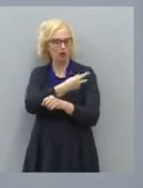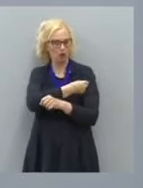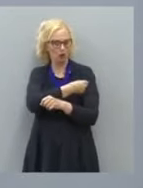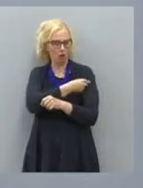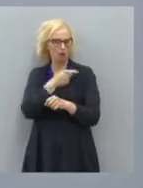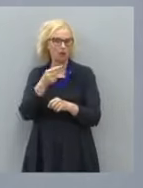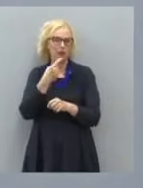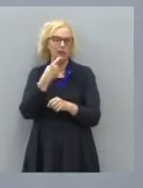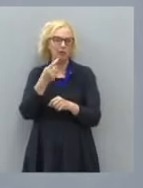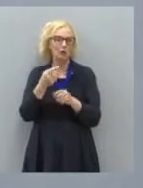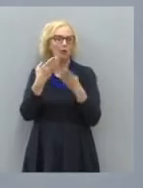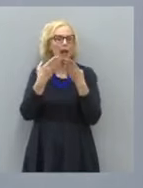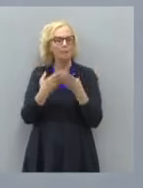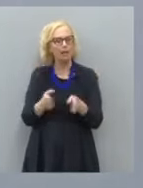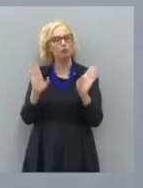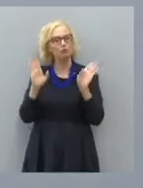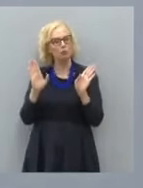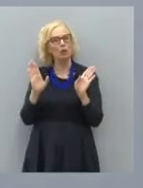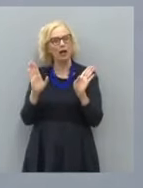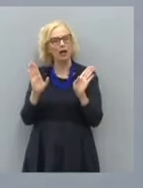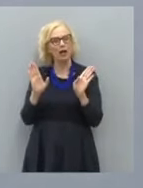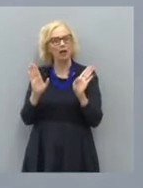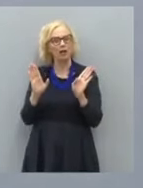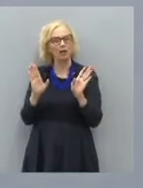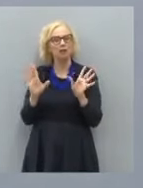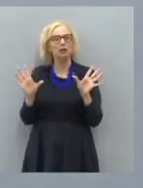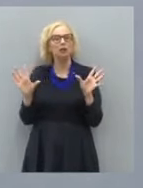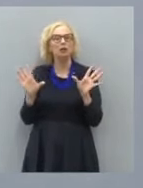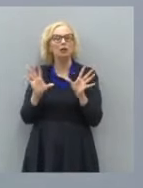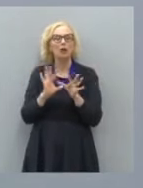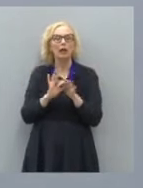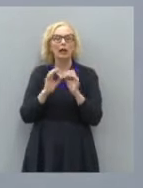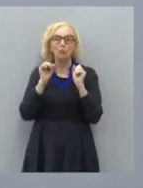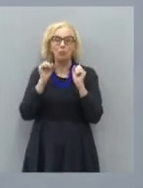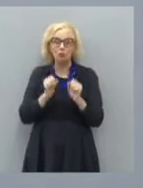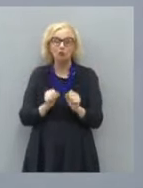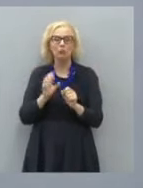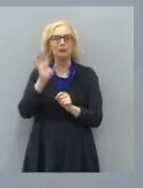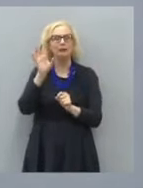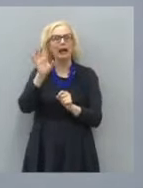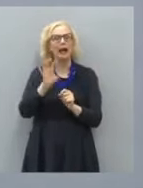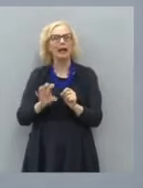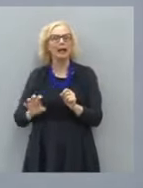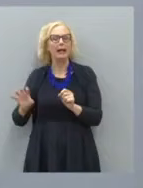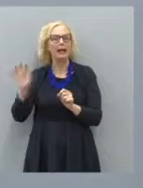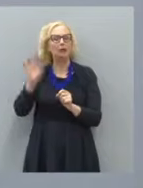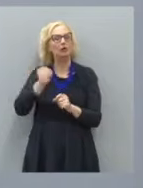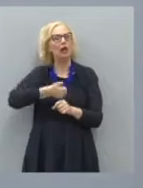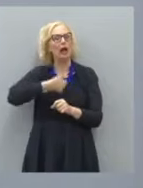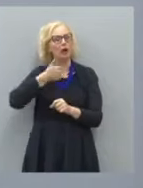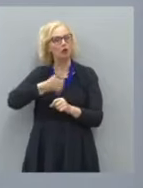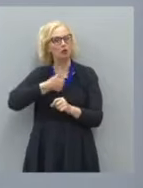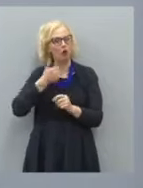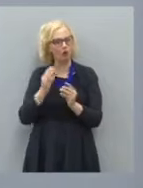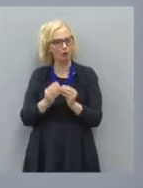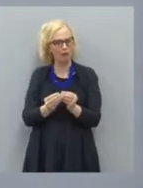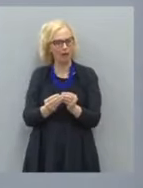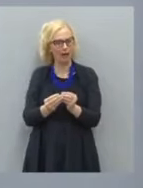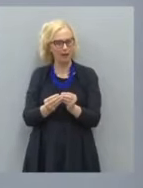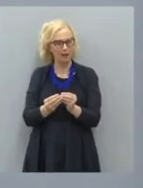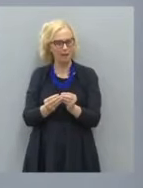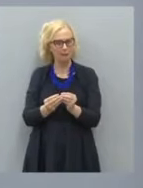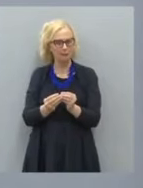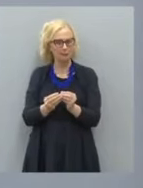aperture sulle possibilità del delle regioni di agire autonomamente come voi sapete